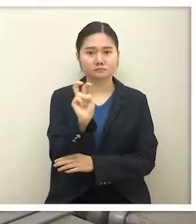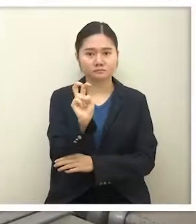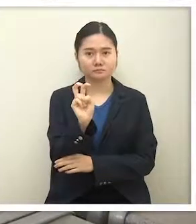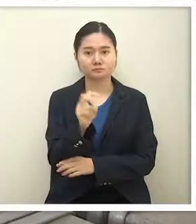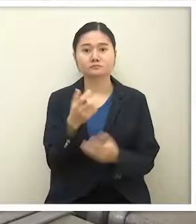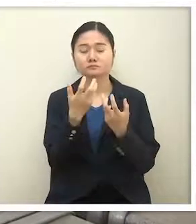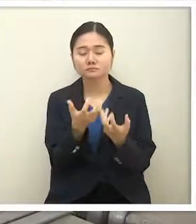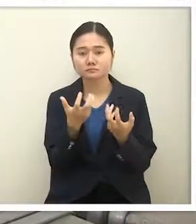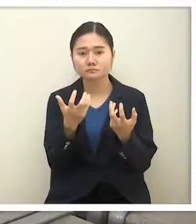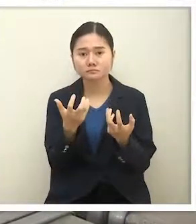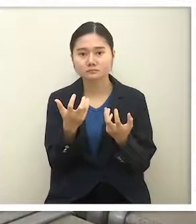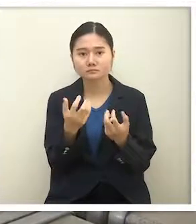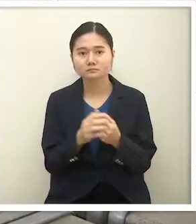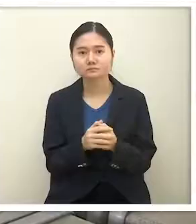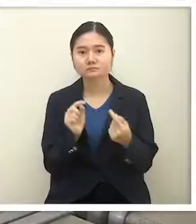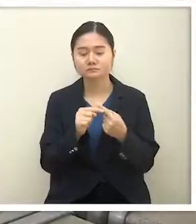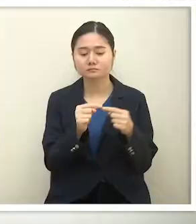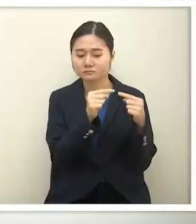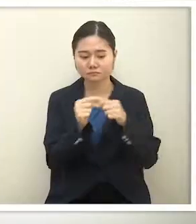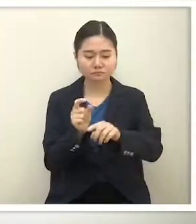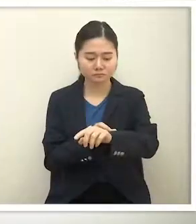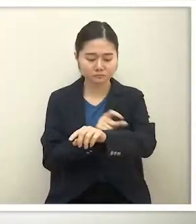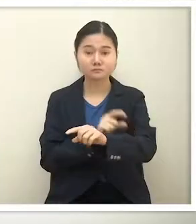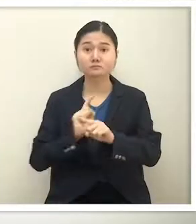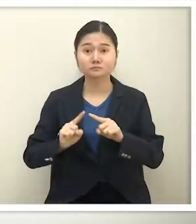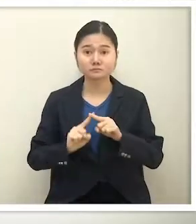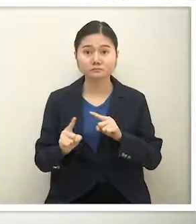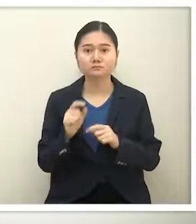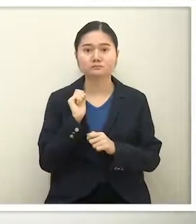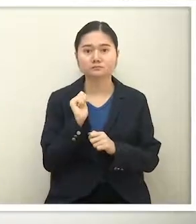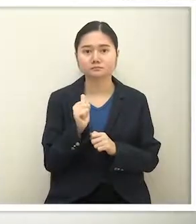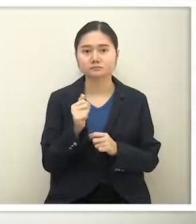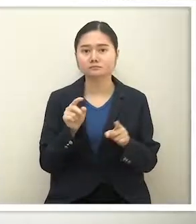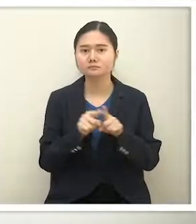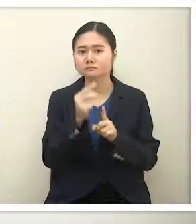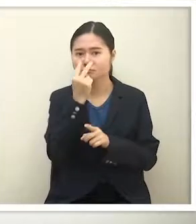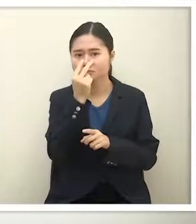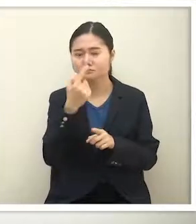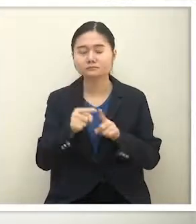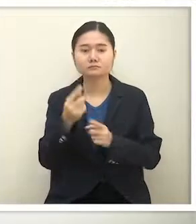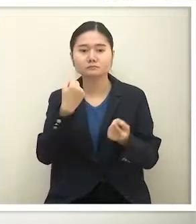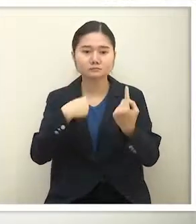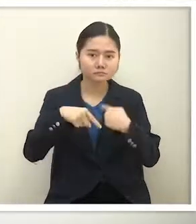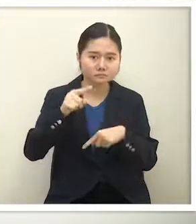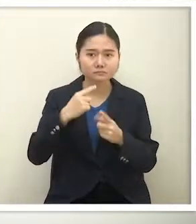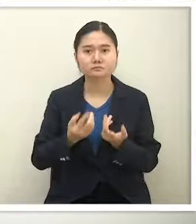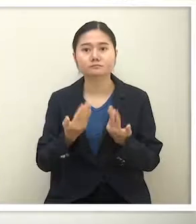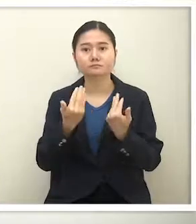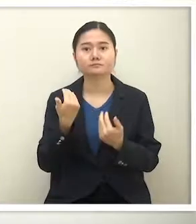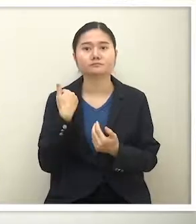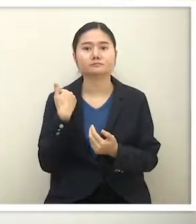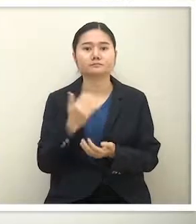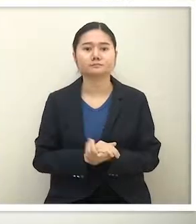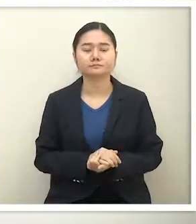ใส่กับสิ่งของที่มันเป็นข้อต่อเยอะๆก็จะทำให้ดูแล้วสมูทนุ่มนวลดีนะเ